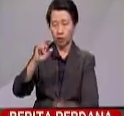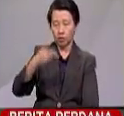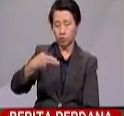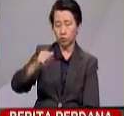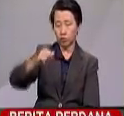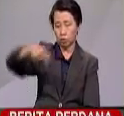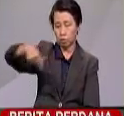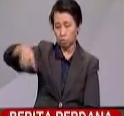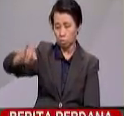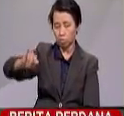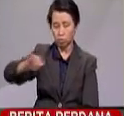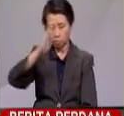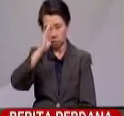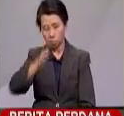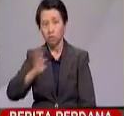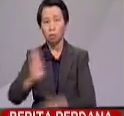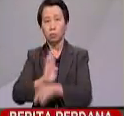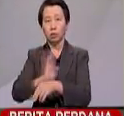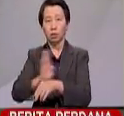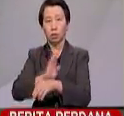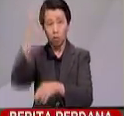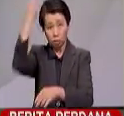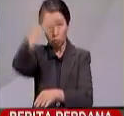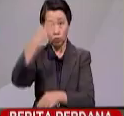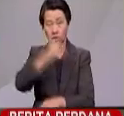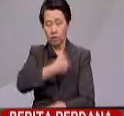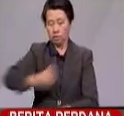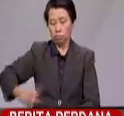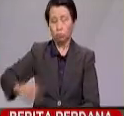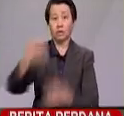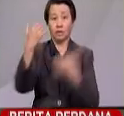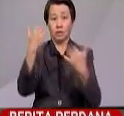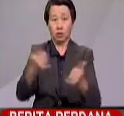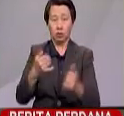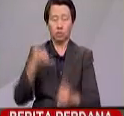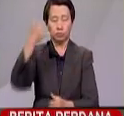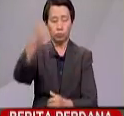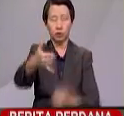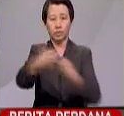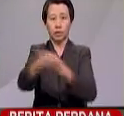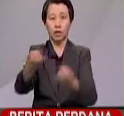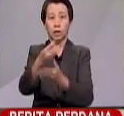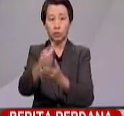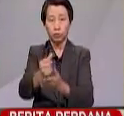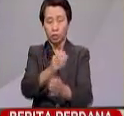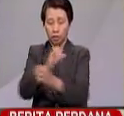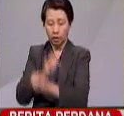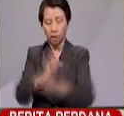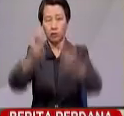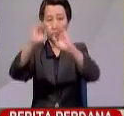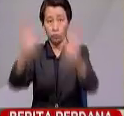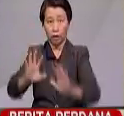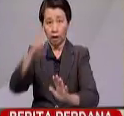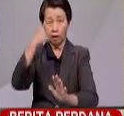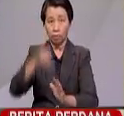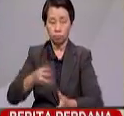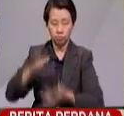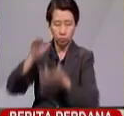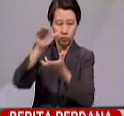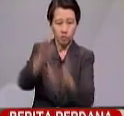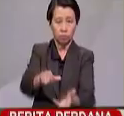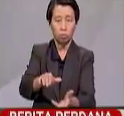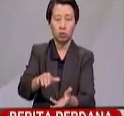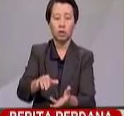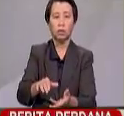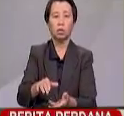yang memfokuskan kepada perniagaan haji dan umrah hari ini mengunjungi pejabat Syria Care di Shah Alam bagi menyampaikan